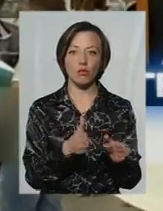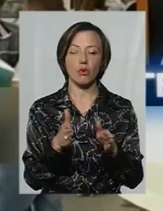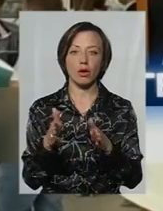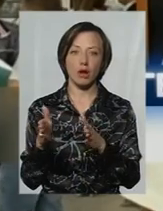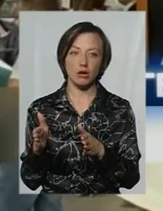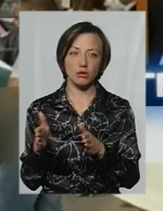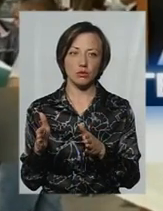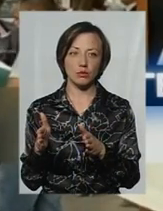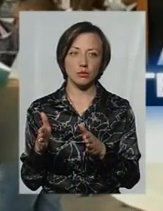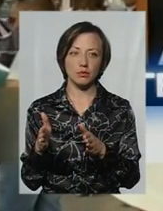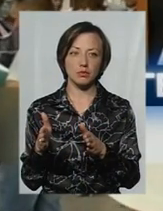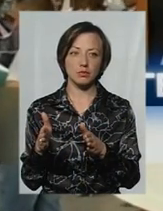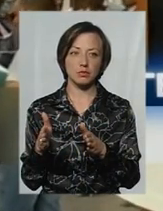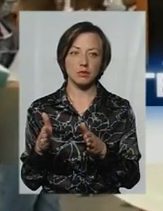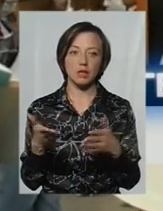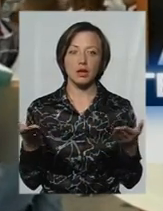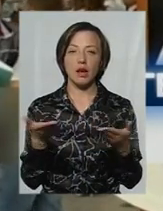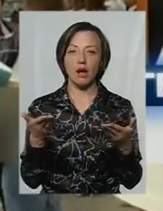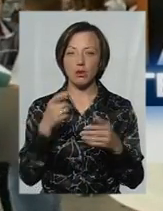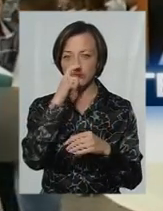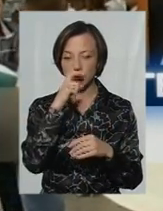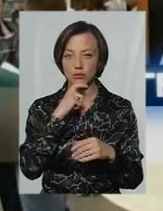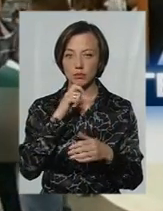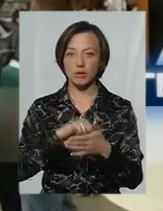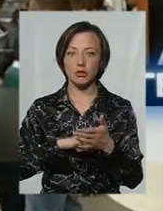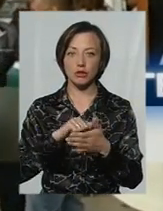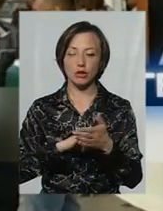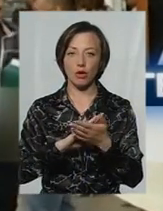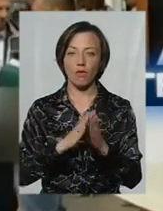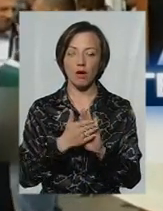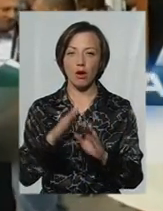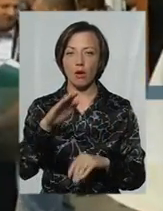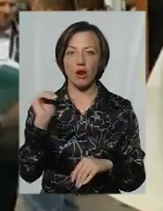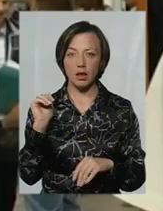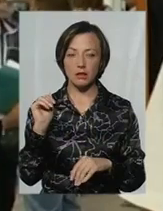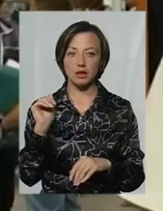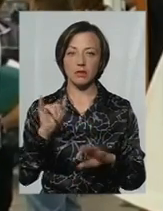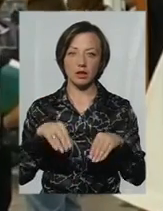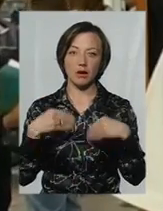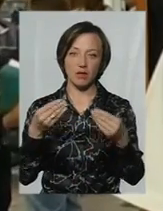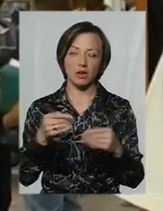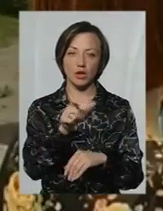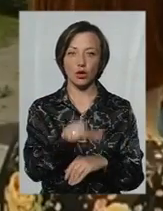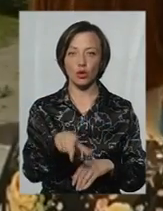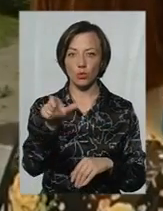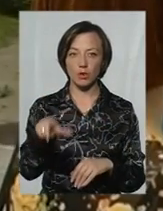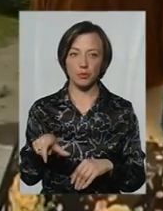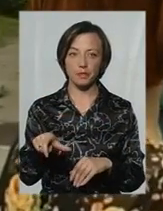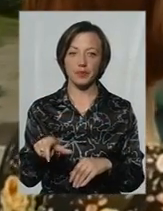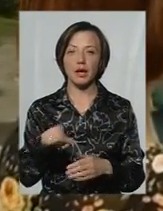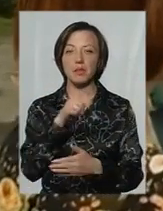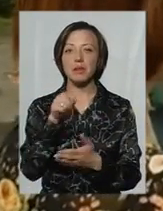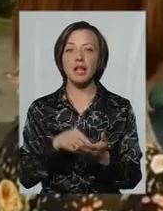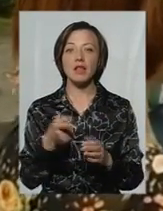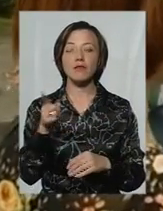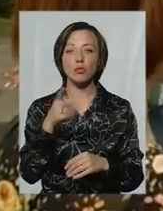розривати з якихось незрозумілих підстав договори оренди. Видавати людям. Питання ще стоїть в